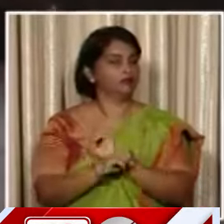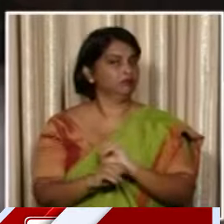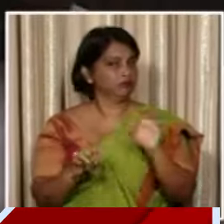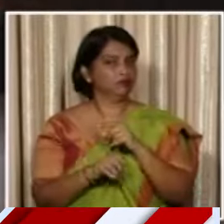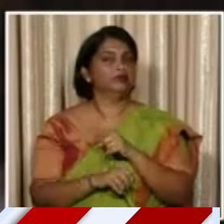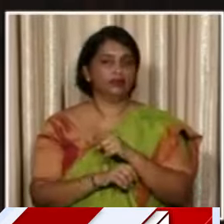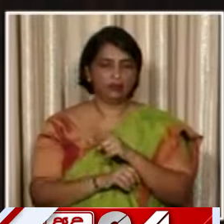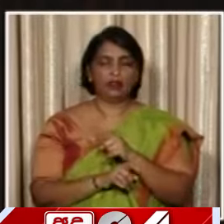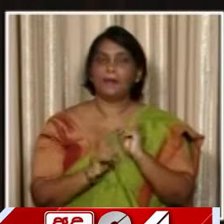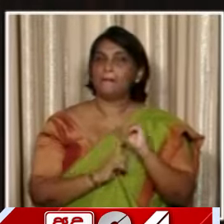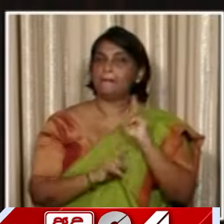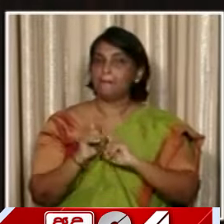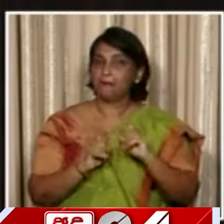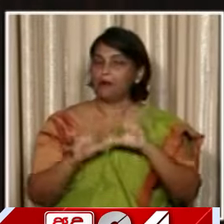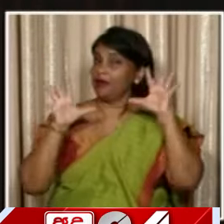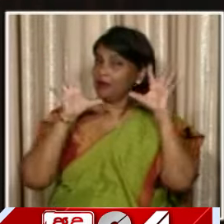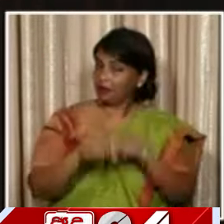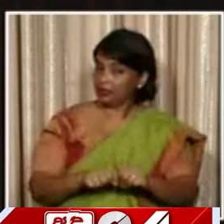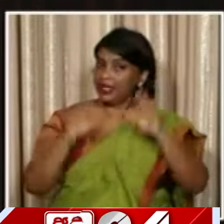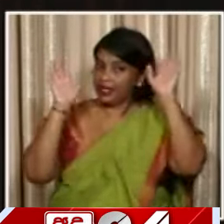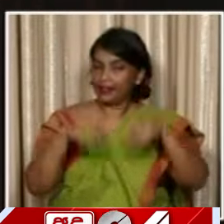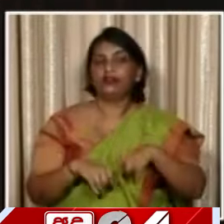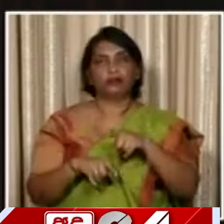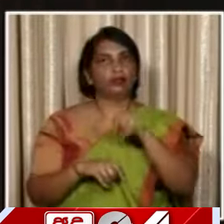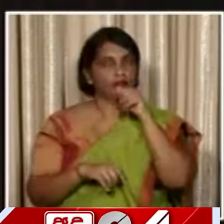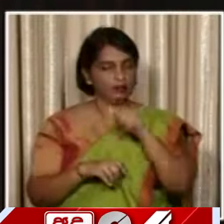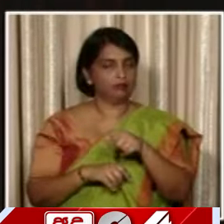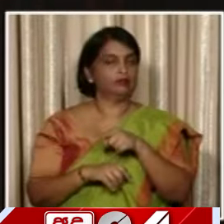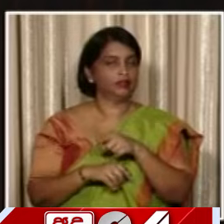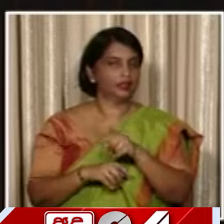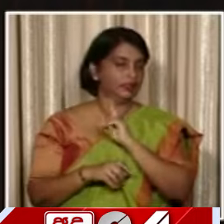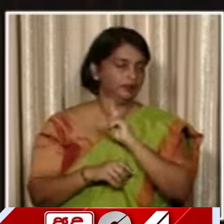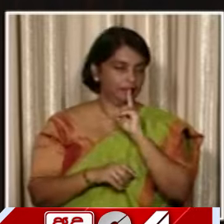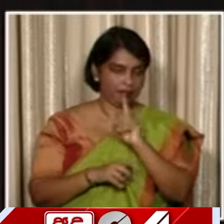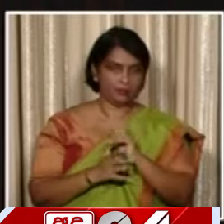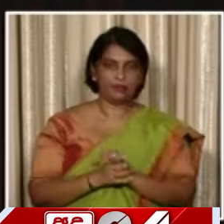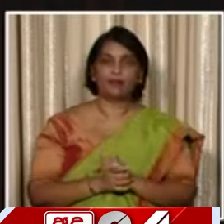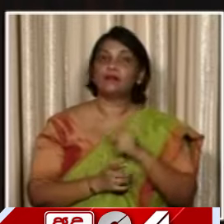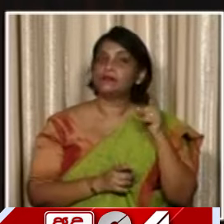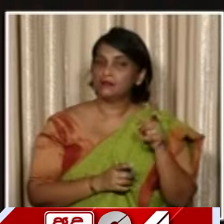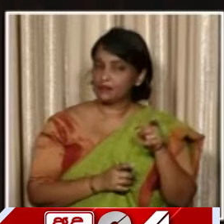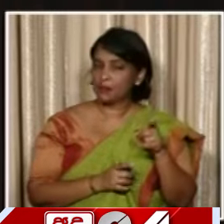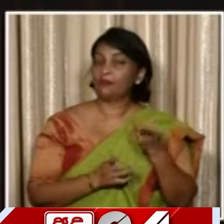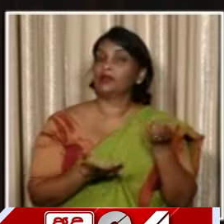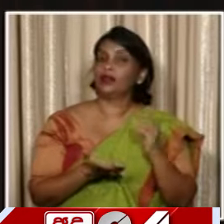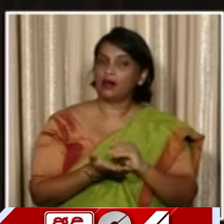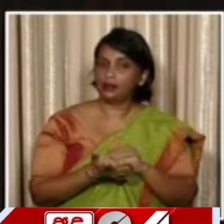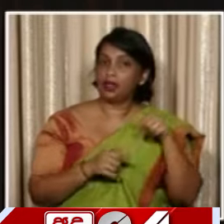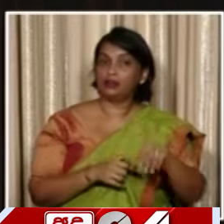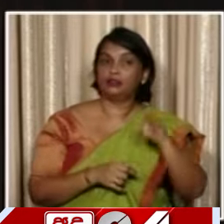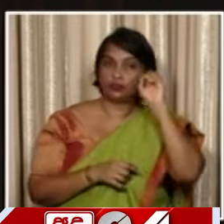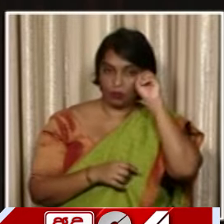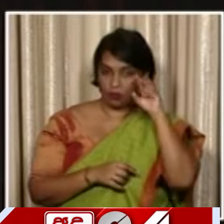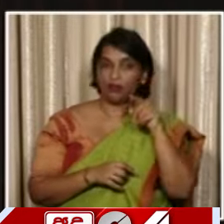ප්‍රකාශ කරමින් පාර්ලිමේන්තුව වට කරන්න එන්න කියලා පැහැදිලි ඉල්ලීමක් කරා. ඒක තවදුරටත් අද